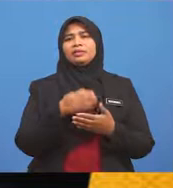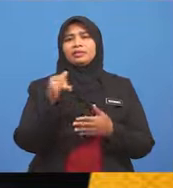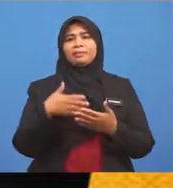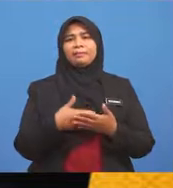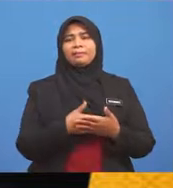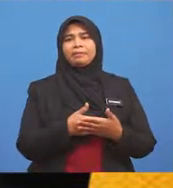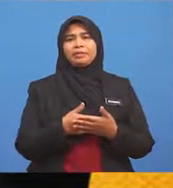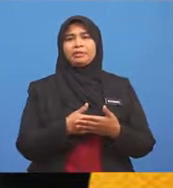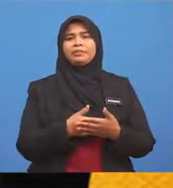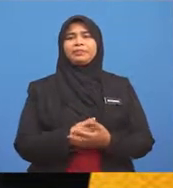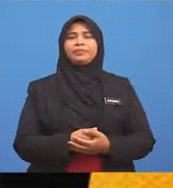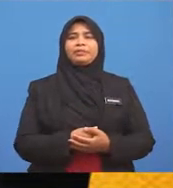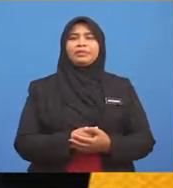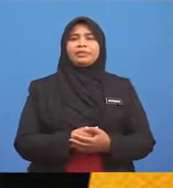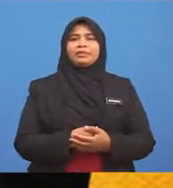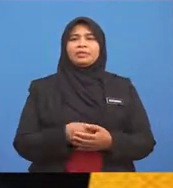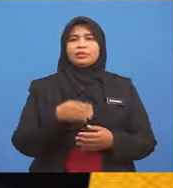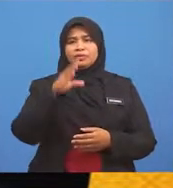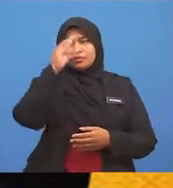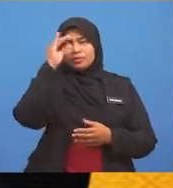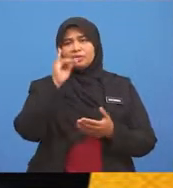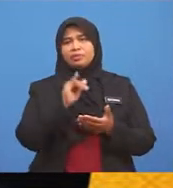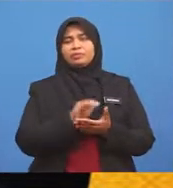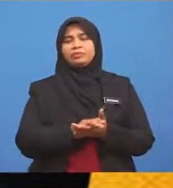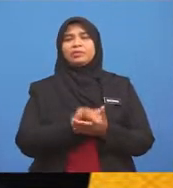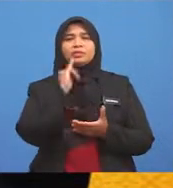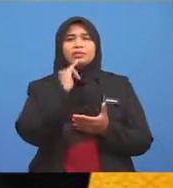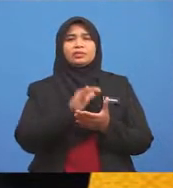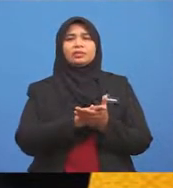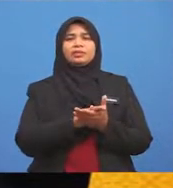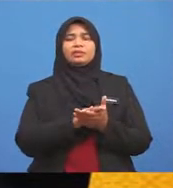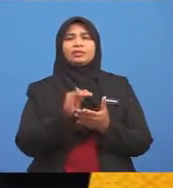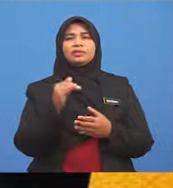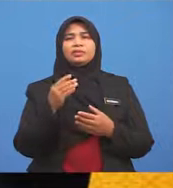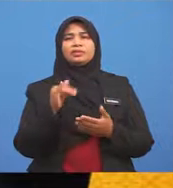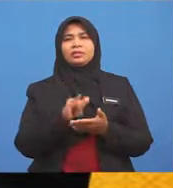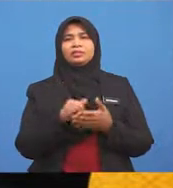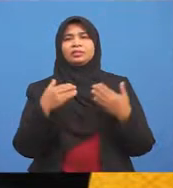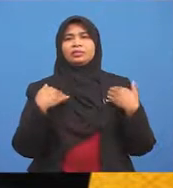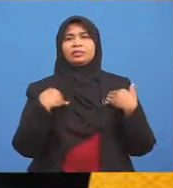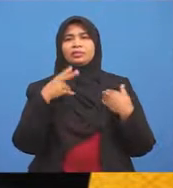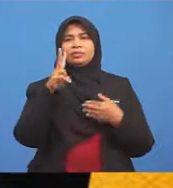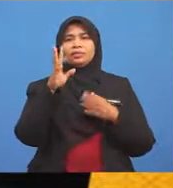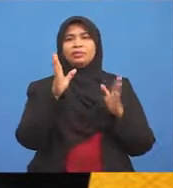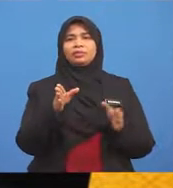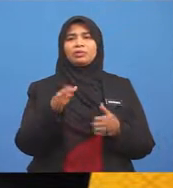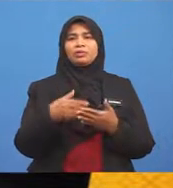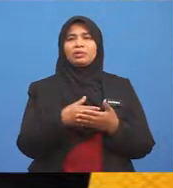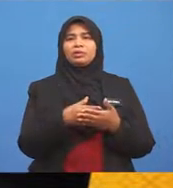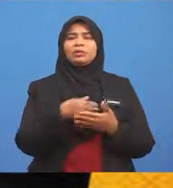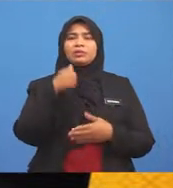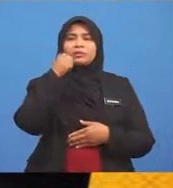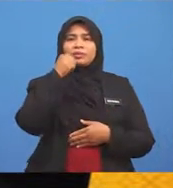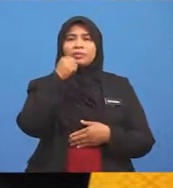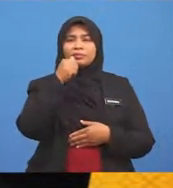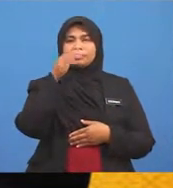bayi. Pasangan tersebut telah meninggalkan dua orang anak perempuan. Bapa